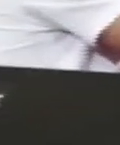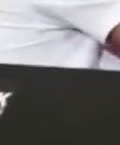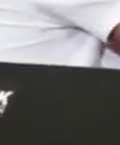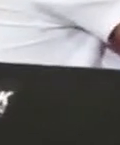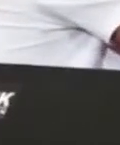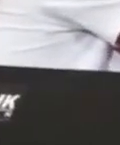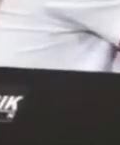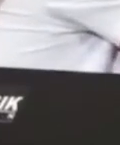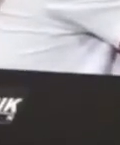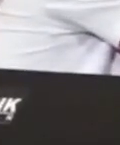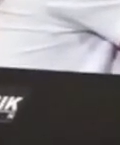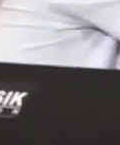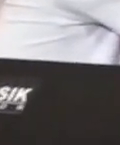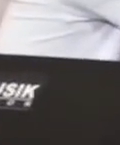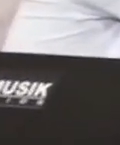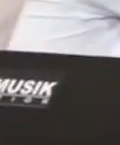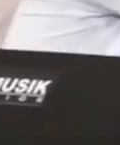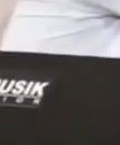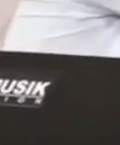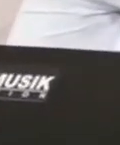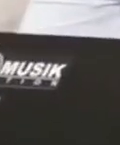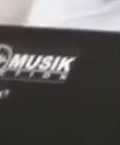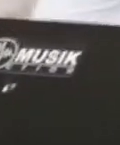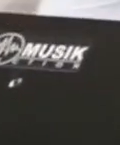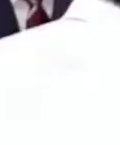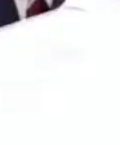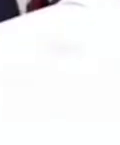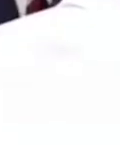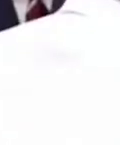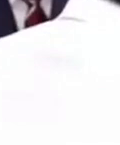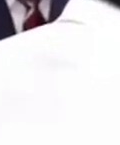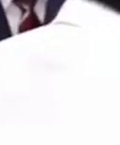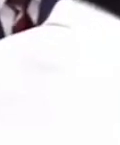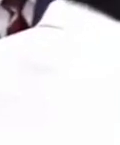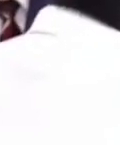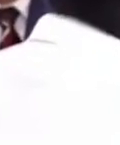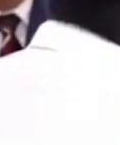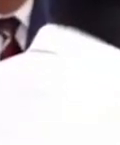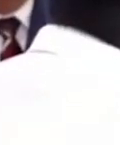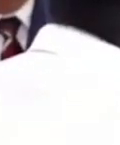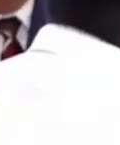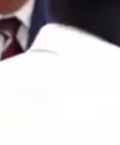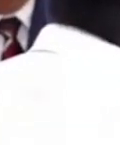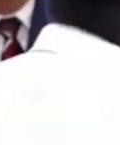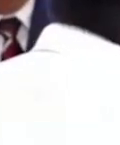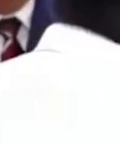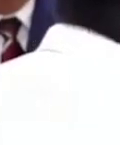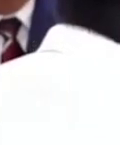Artinya, pertanyaan dari adik siapa? Andre, Pak. Dari Andre, dari